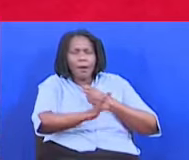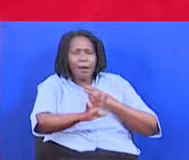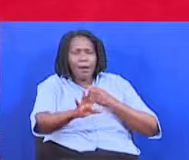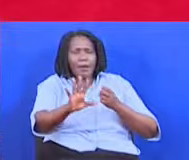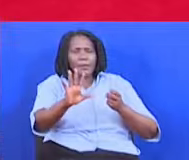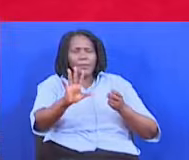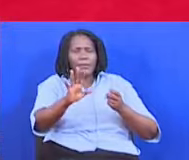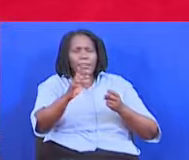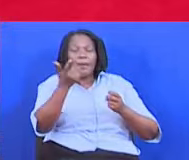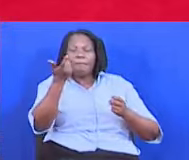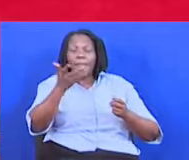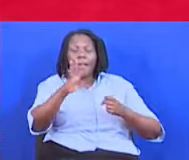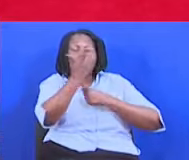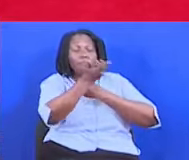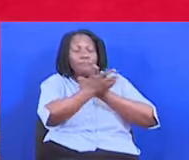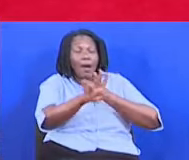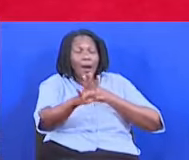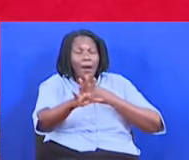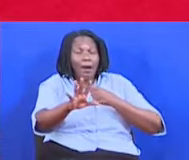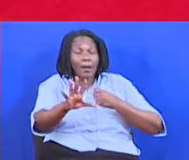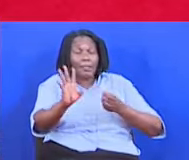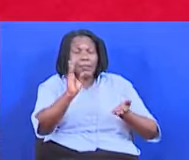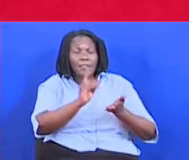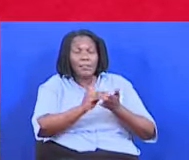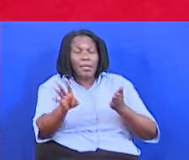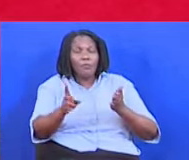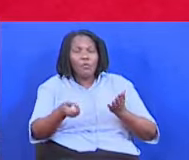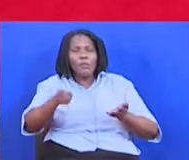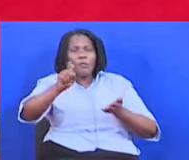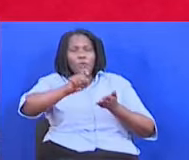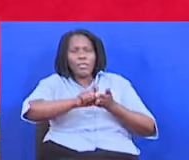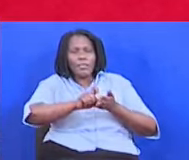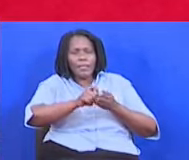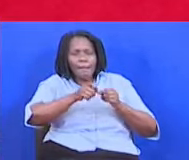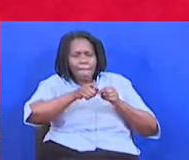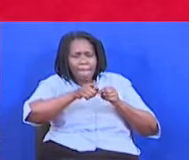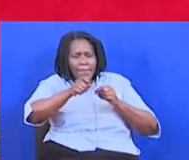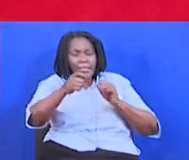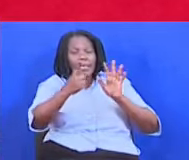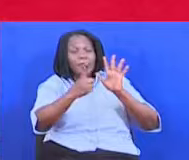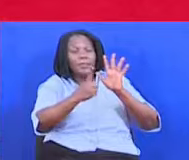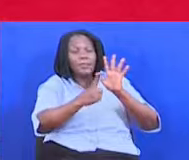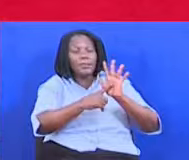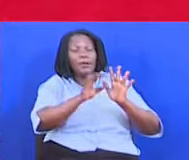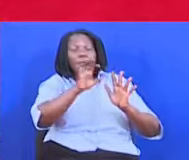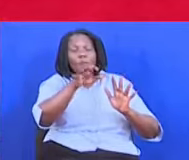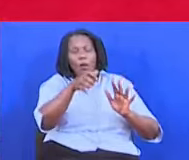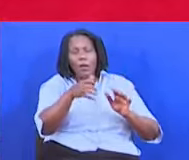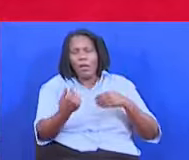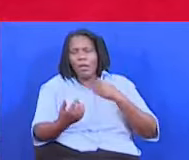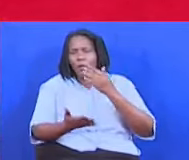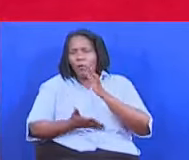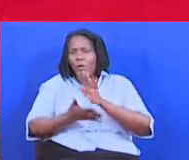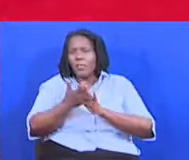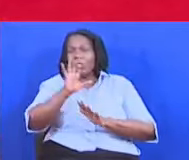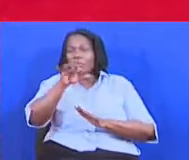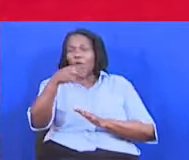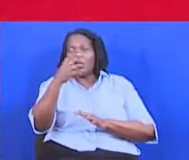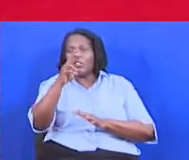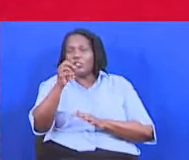Salaam yameongezeka kwa wastani wa kiasi cha milimita 6 kwa mwaka tangu mwaka